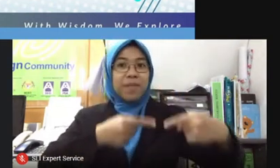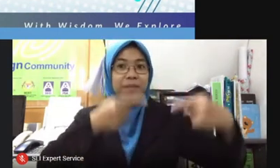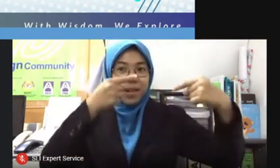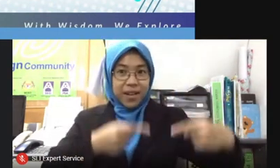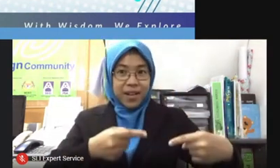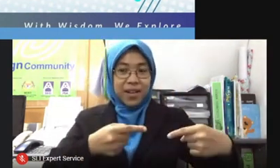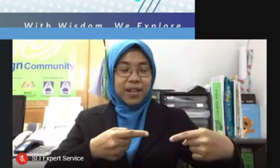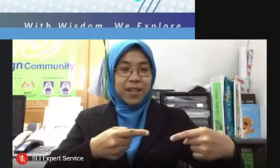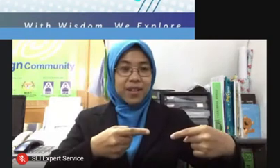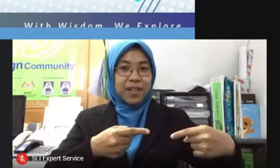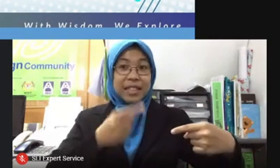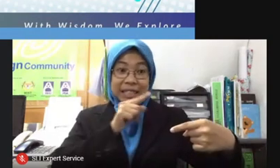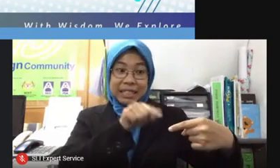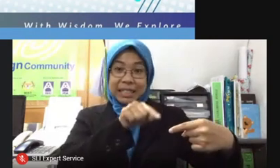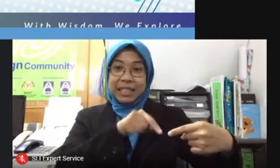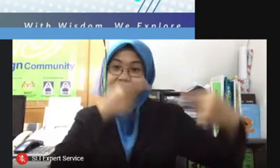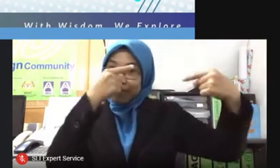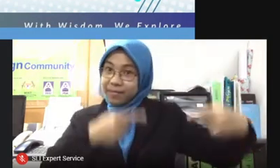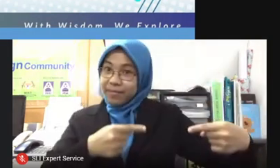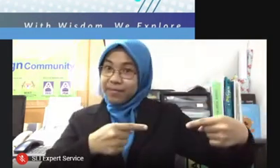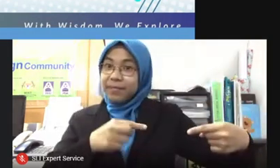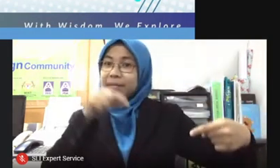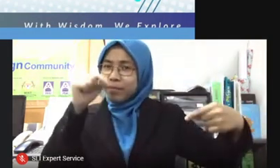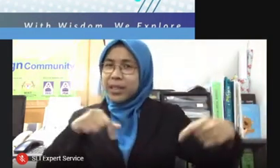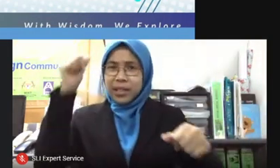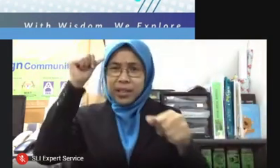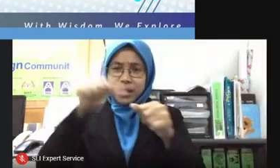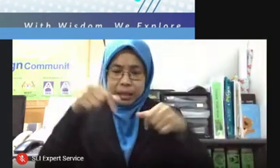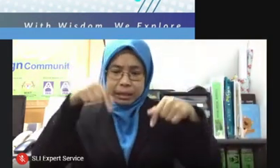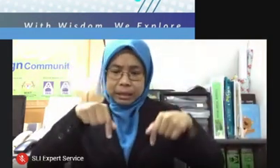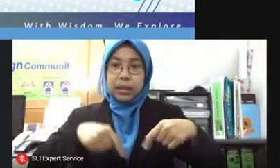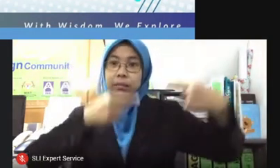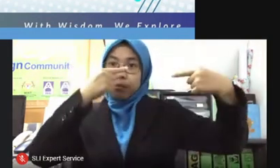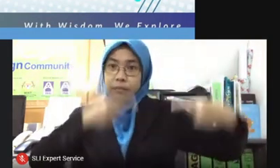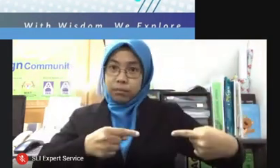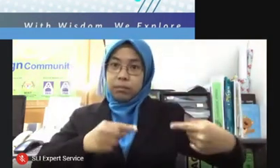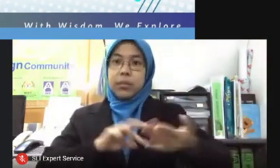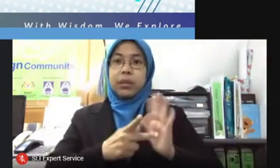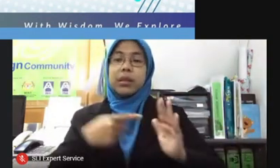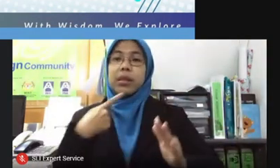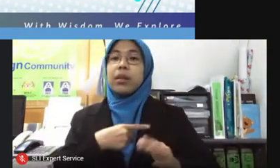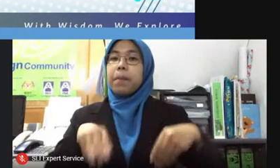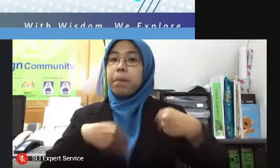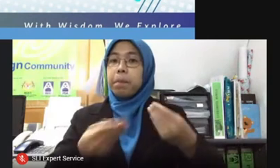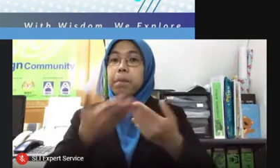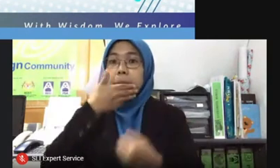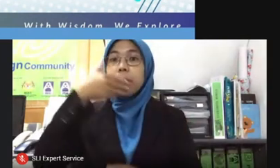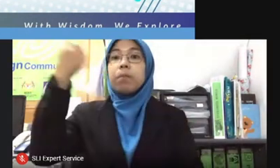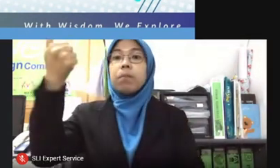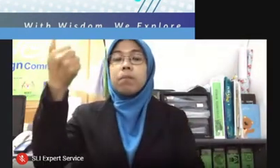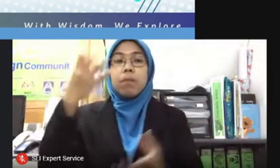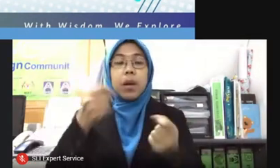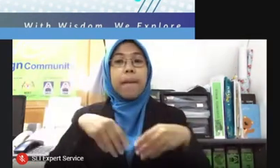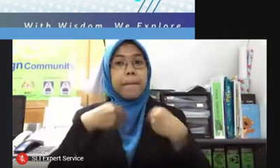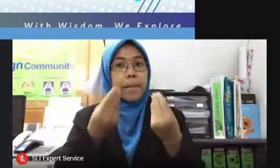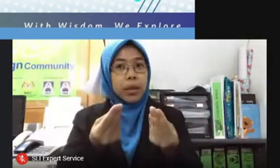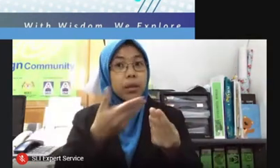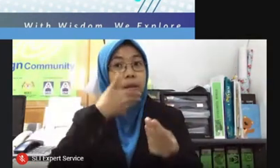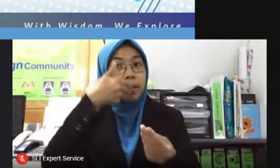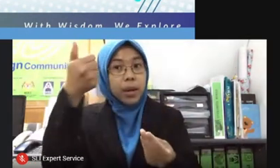ke pertandingan Kini kan, ini adalah pertandingan. Kita kena cuba bagi yang terbaik. Apabila kita nak bagi yang